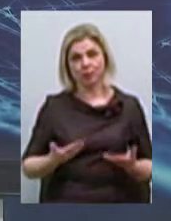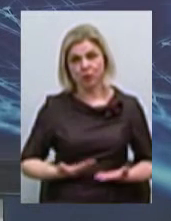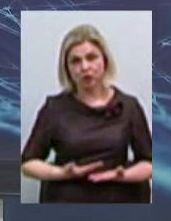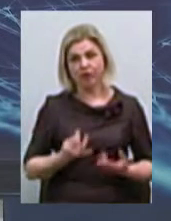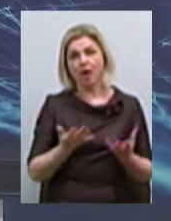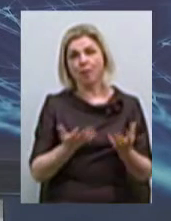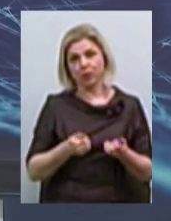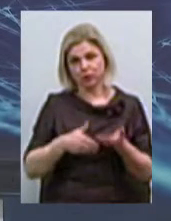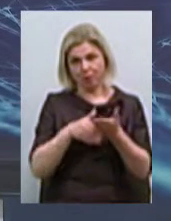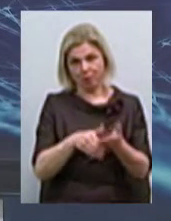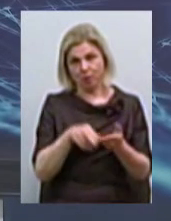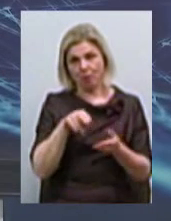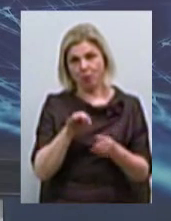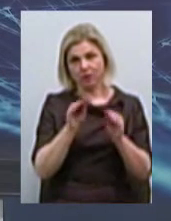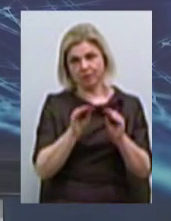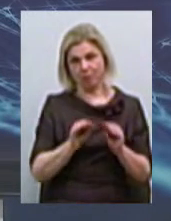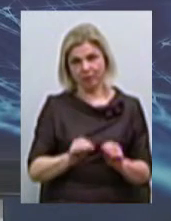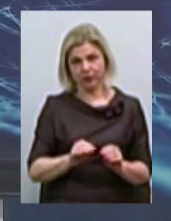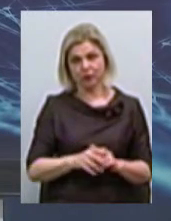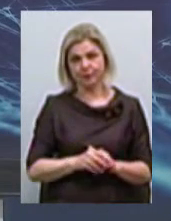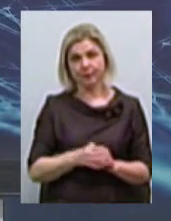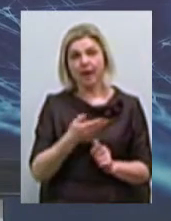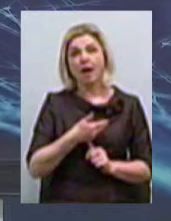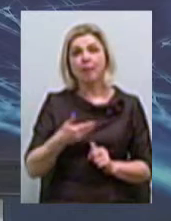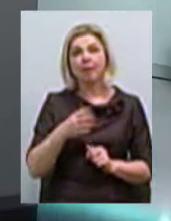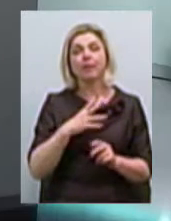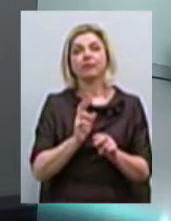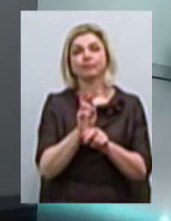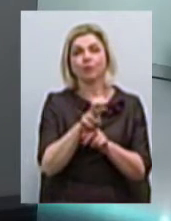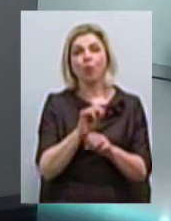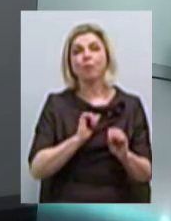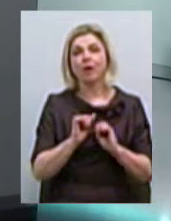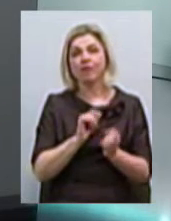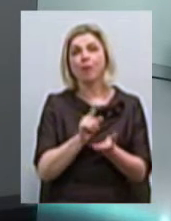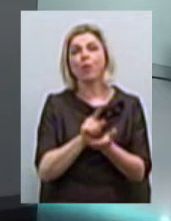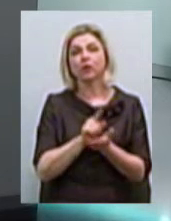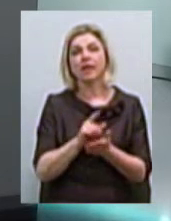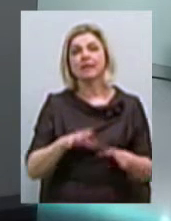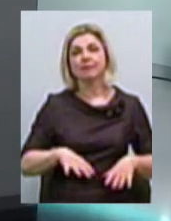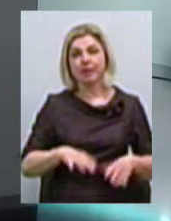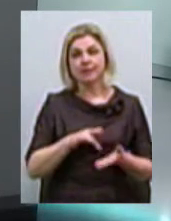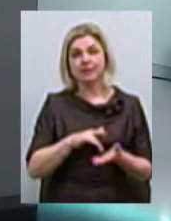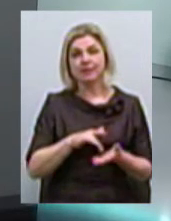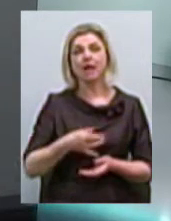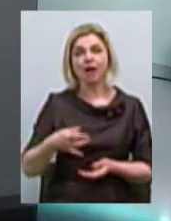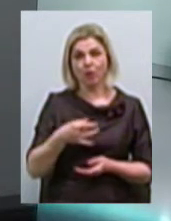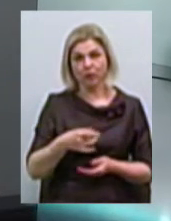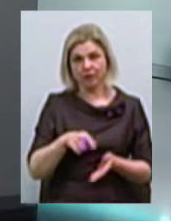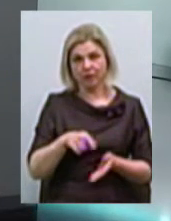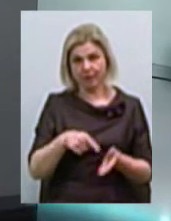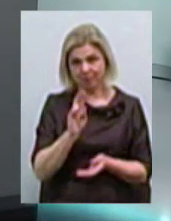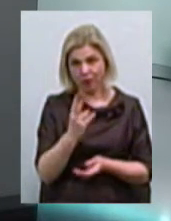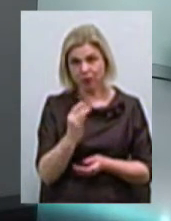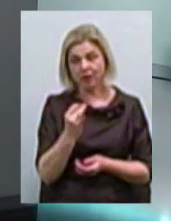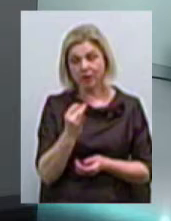отримує допомогу по заповненню. Ми побували в управлінні податкової інспекції Центрального району міста Миколаєва